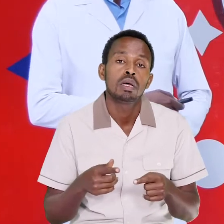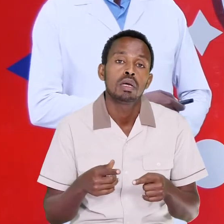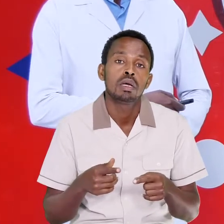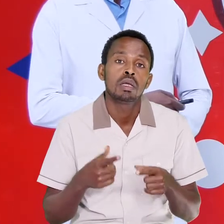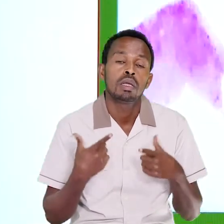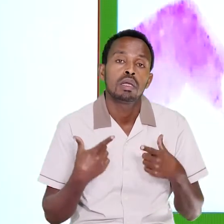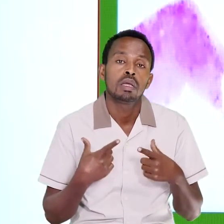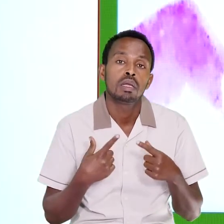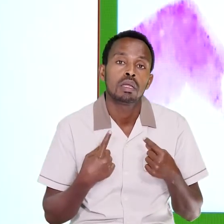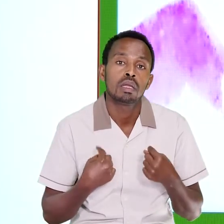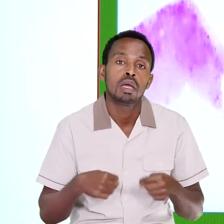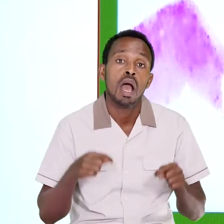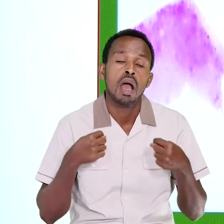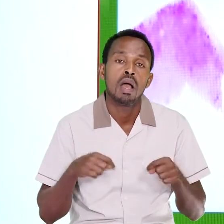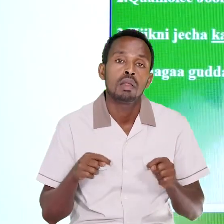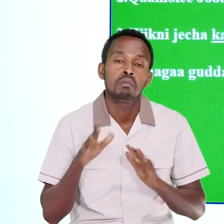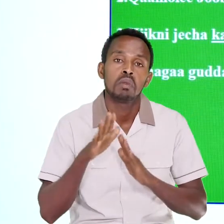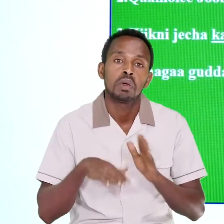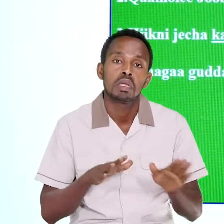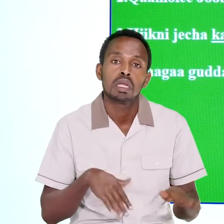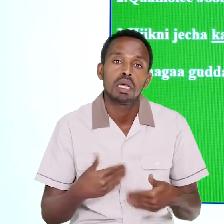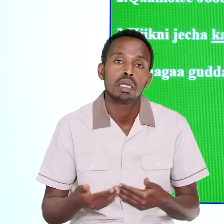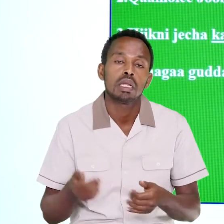kana sirriitti caqasaa.